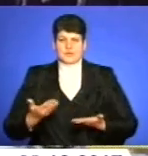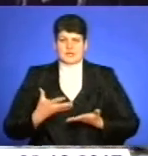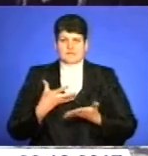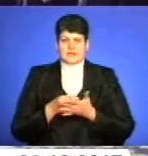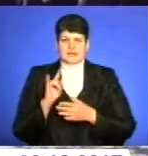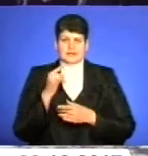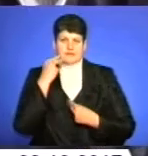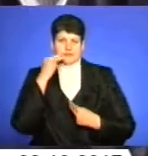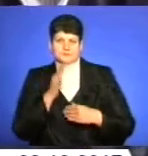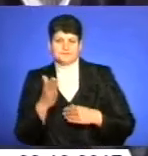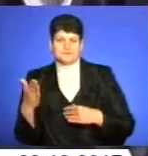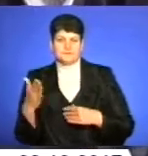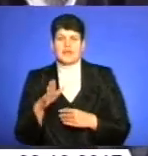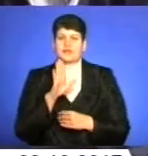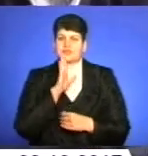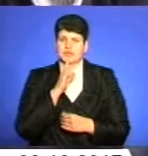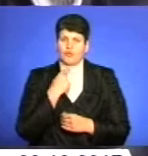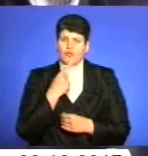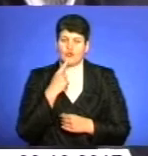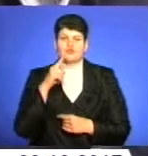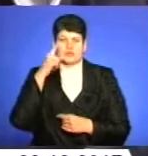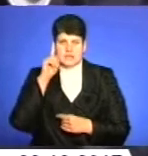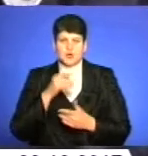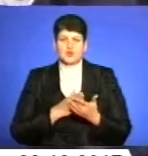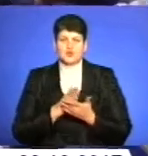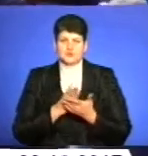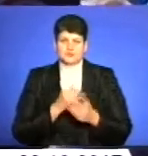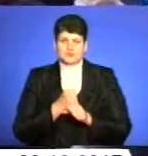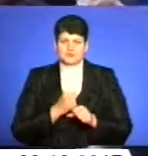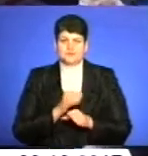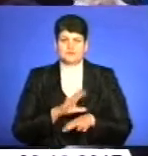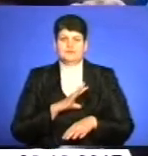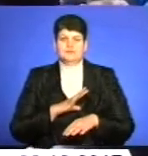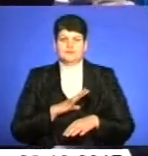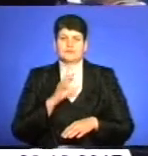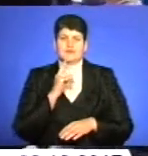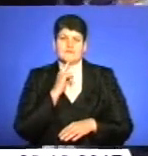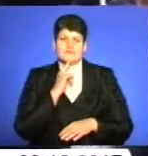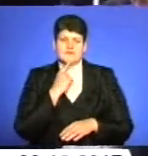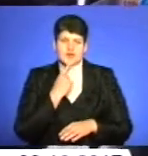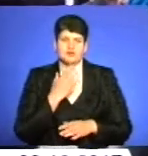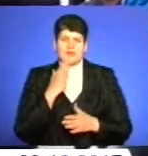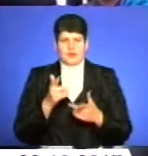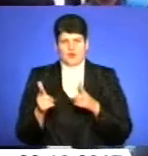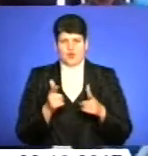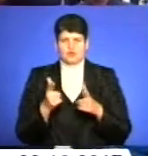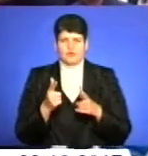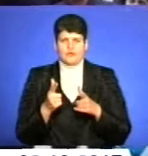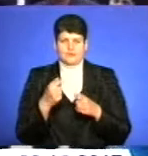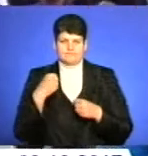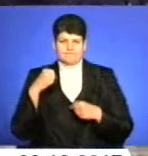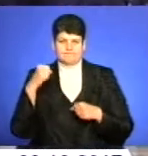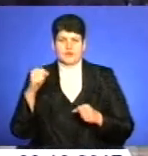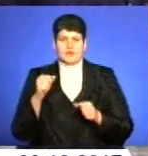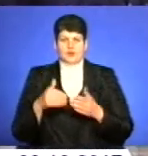дитини на краще. Жінка каже, знає, що служба буде нелегкою, проте готова долати труднощі і разом з колегами допомагати